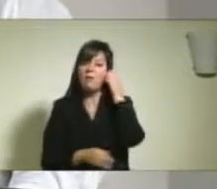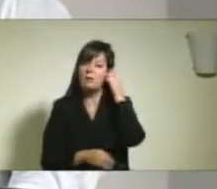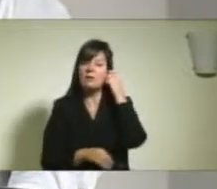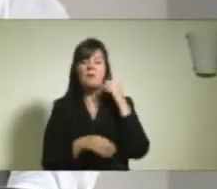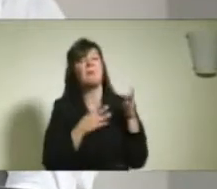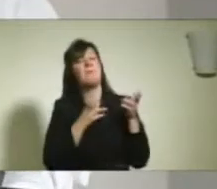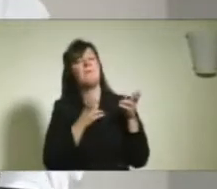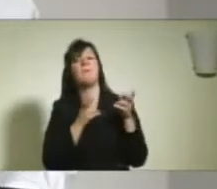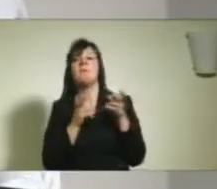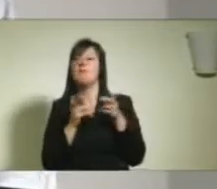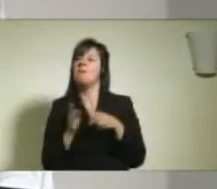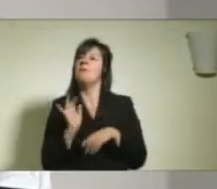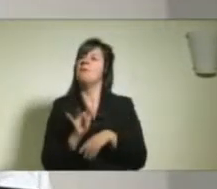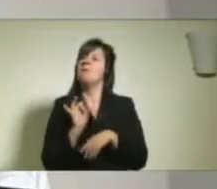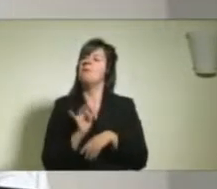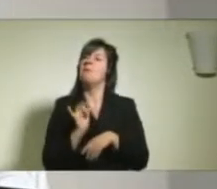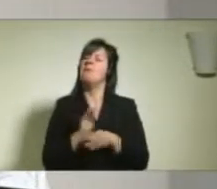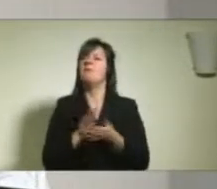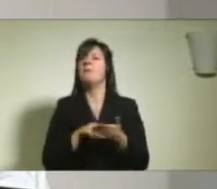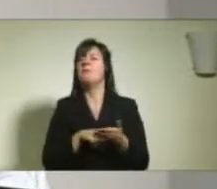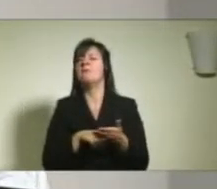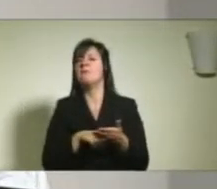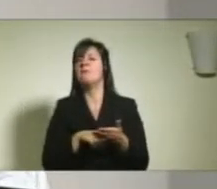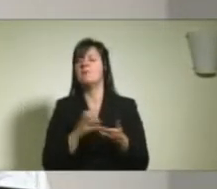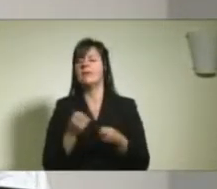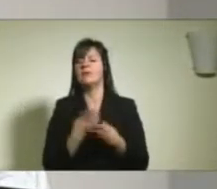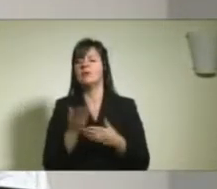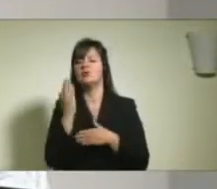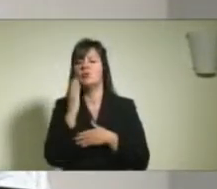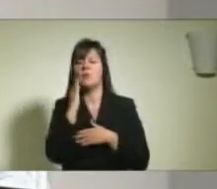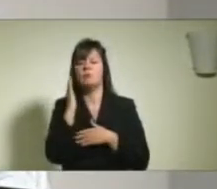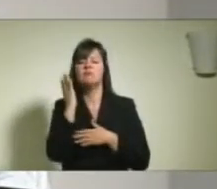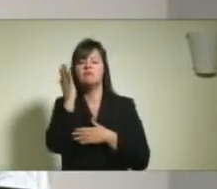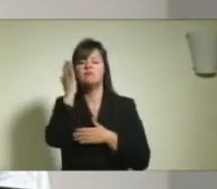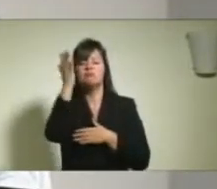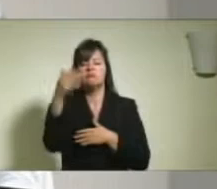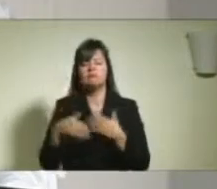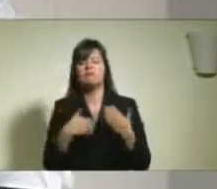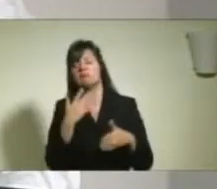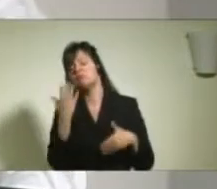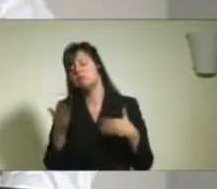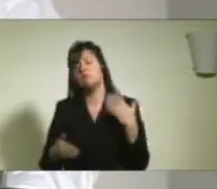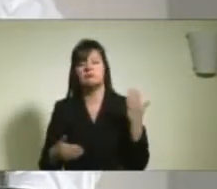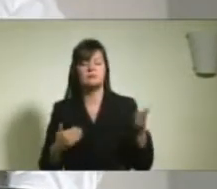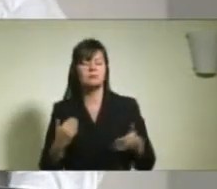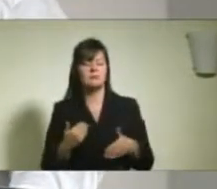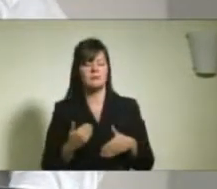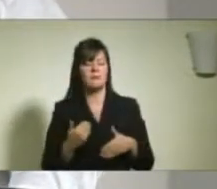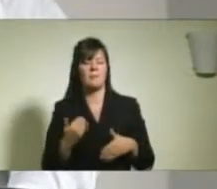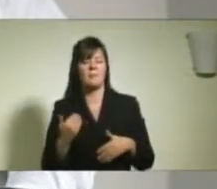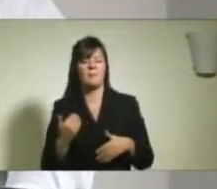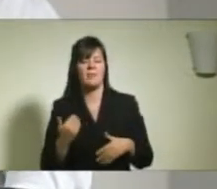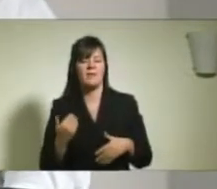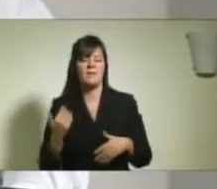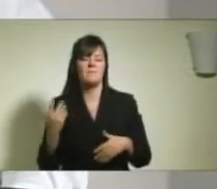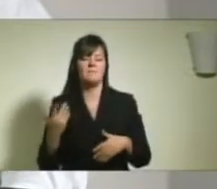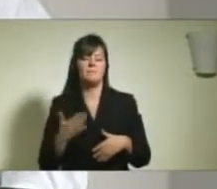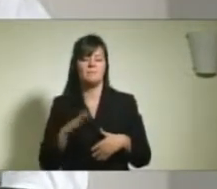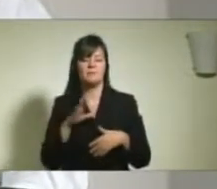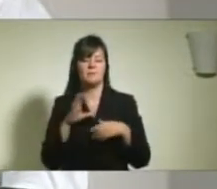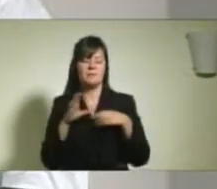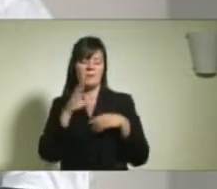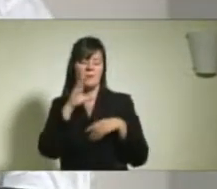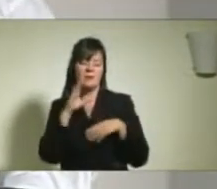productif. Dans les jours qui ont suivi, j'ai appelé Old